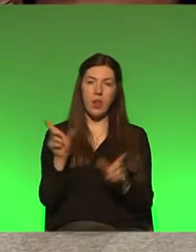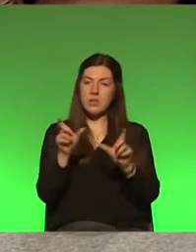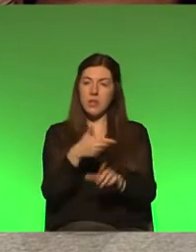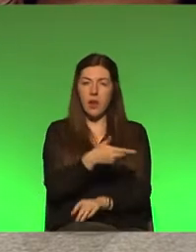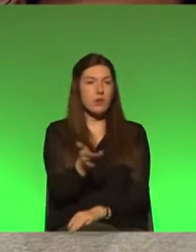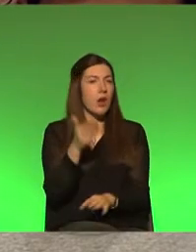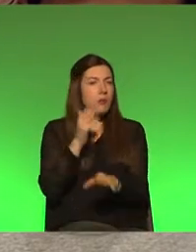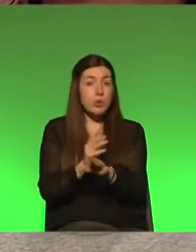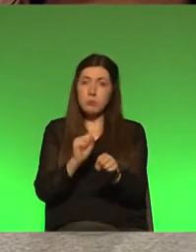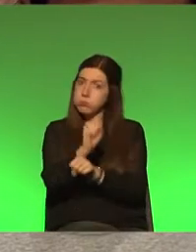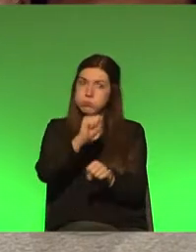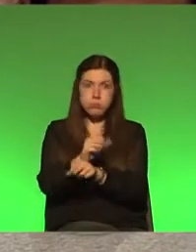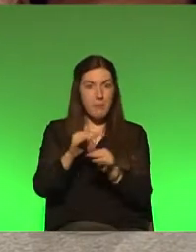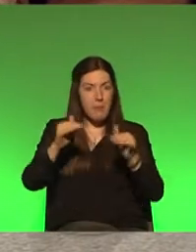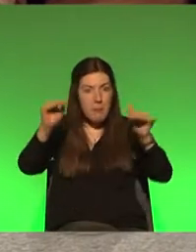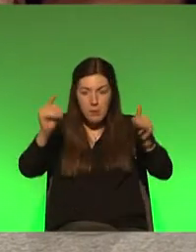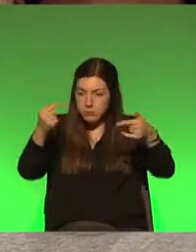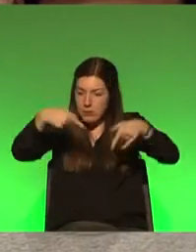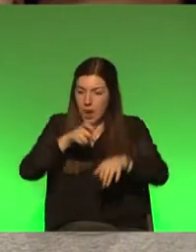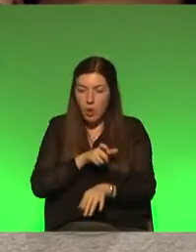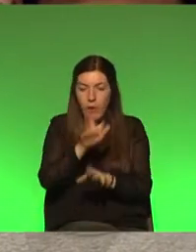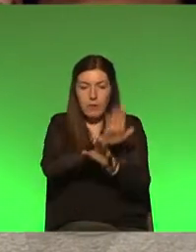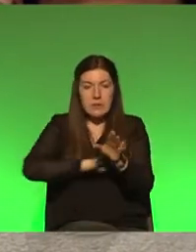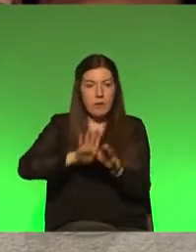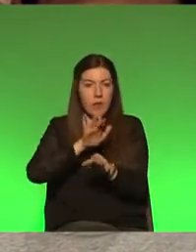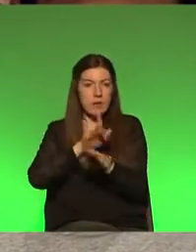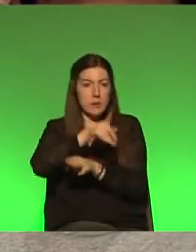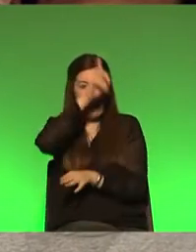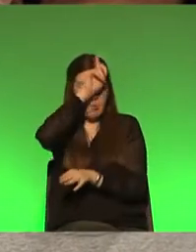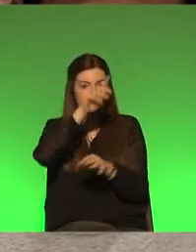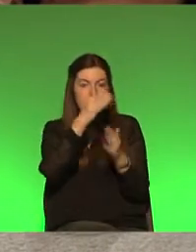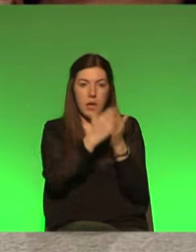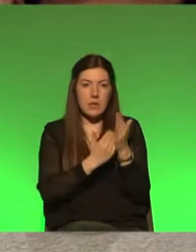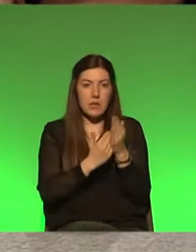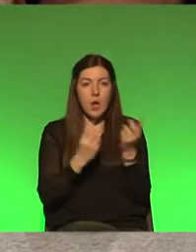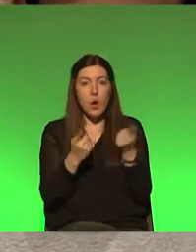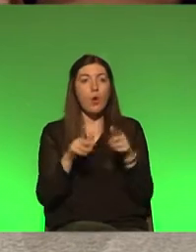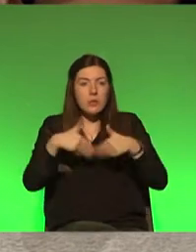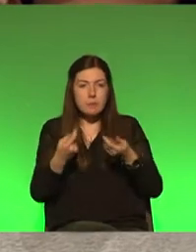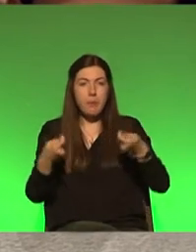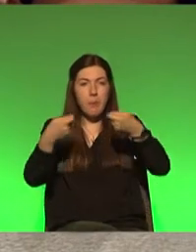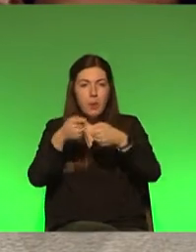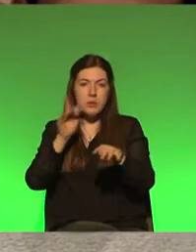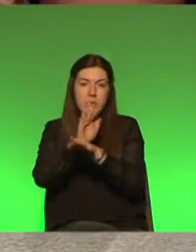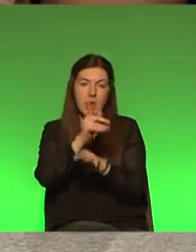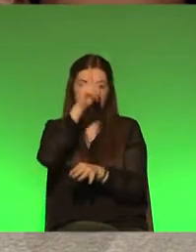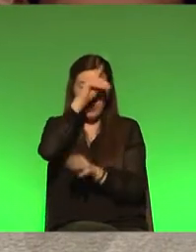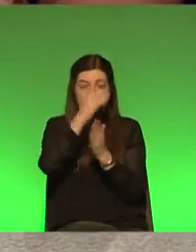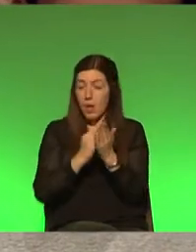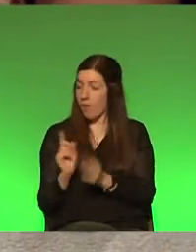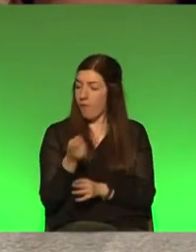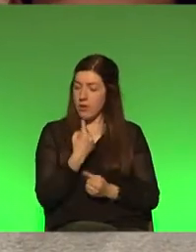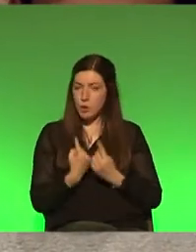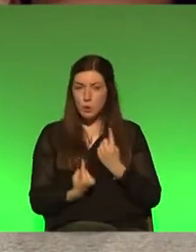der Protest hier in Nordrhein-Westfalen gegen das Polizeigesetz, das Bündnis gegen das Polizeigesetz, das wir Grüne, sowohl